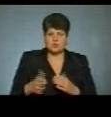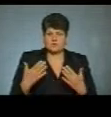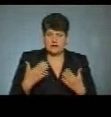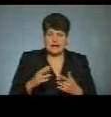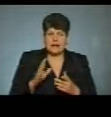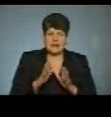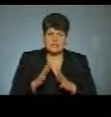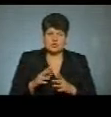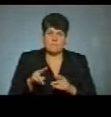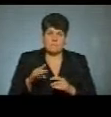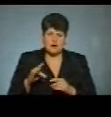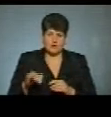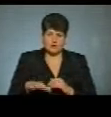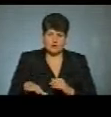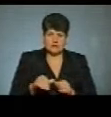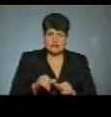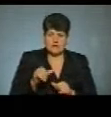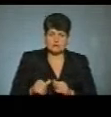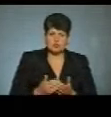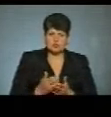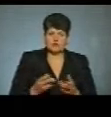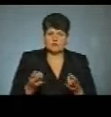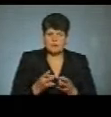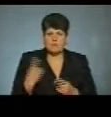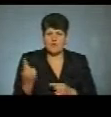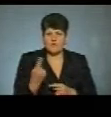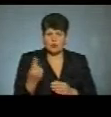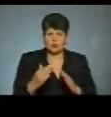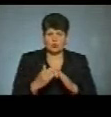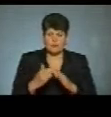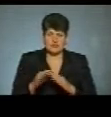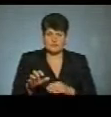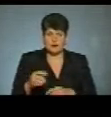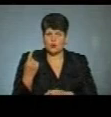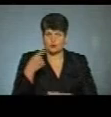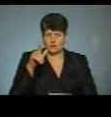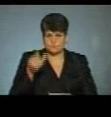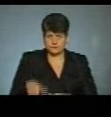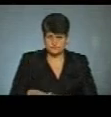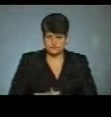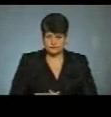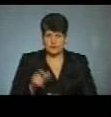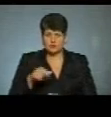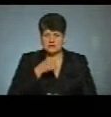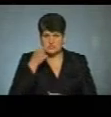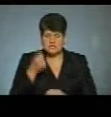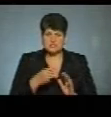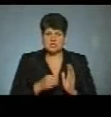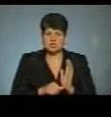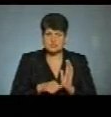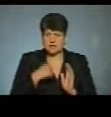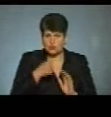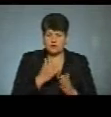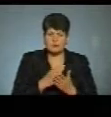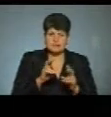та прибережні зони, крім службової необхідності або вигулу домашніх тварин однією особою. Люди старші 60 років мають